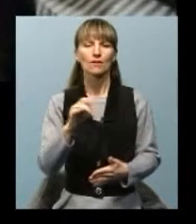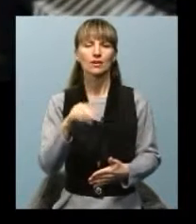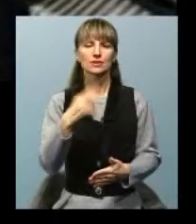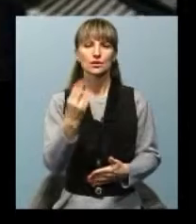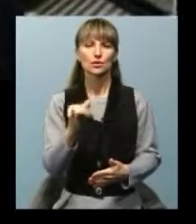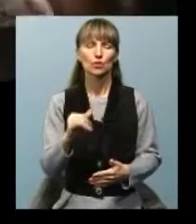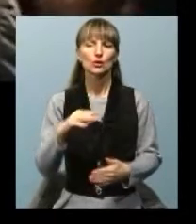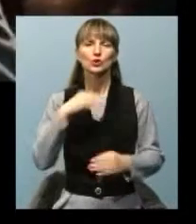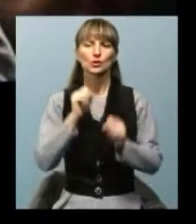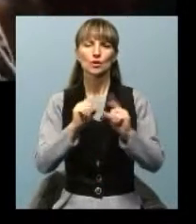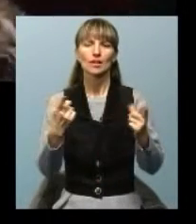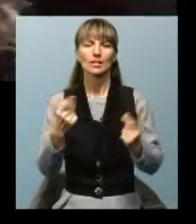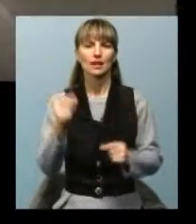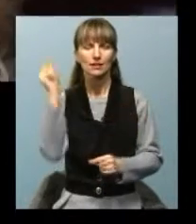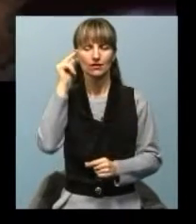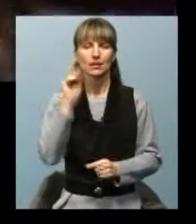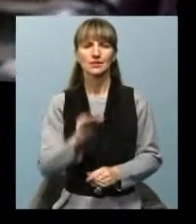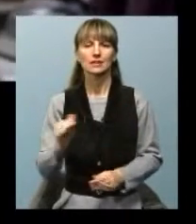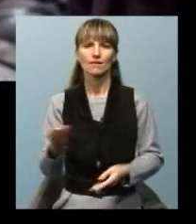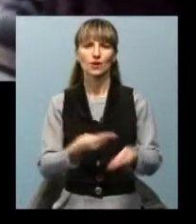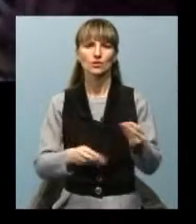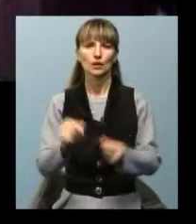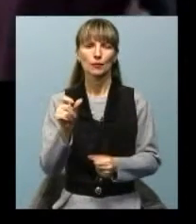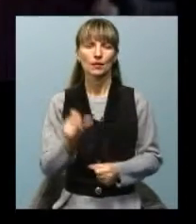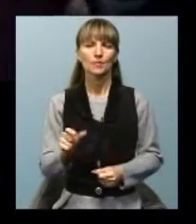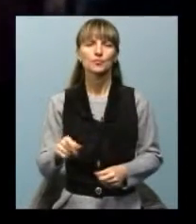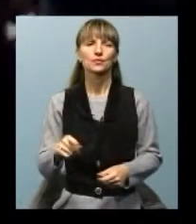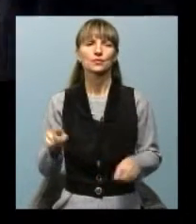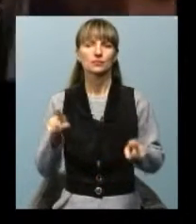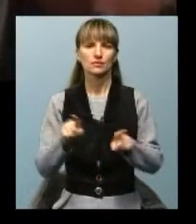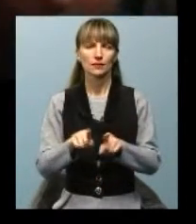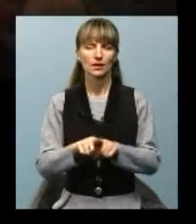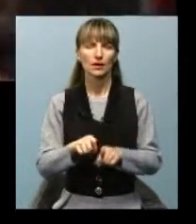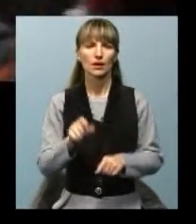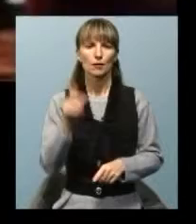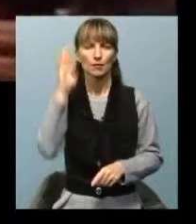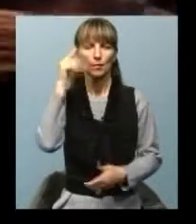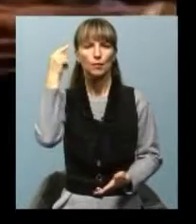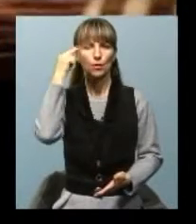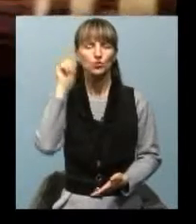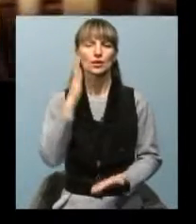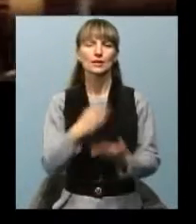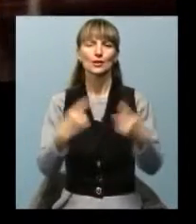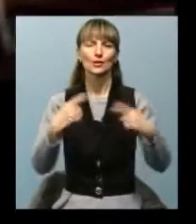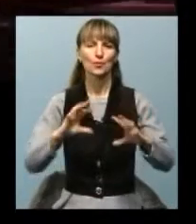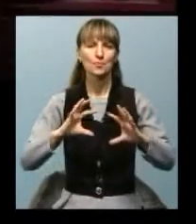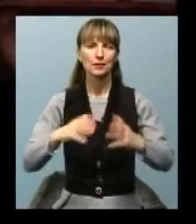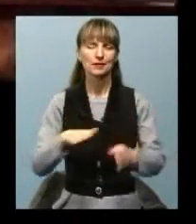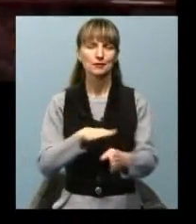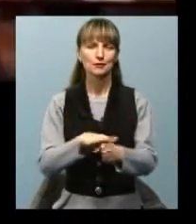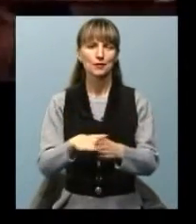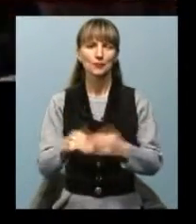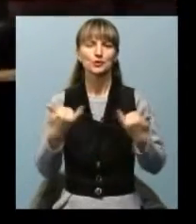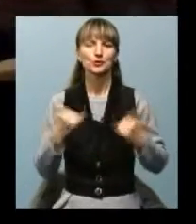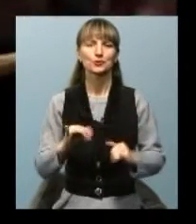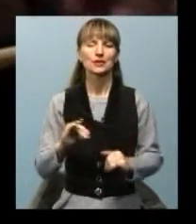де навчалися такі ж діти-чарівники. Саме тоді хлопчик зрозумів, що існує ще й інший світ, сповнений